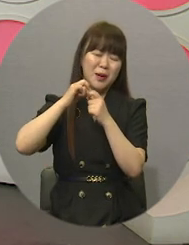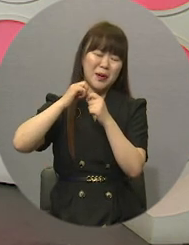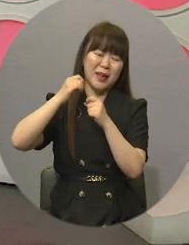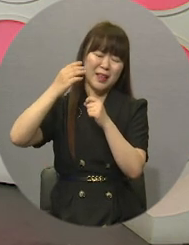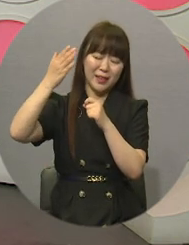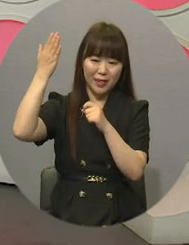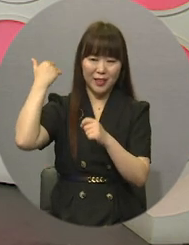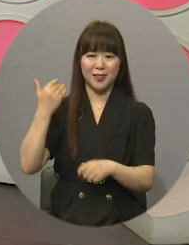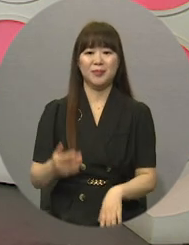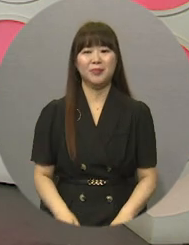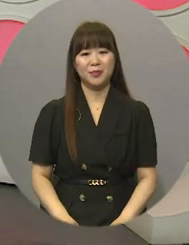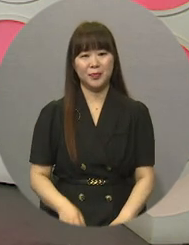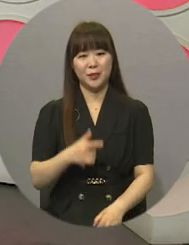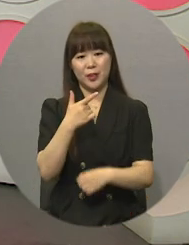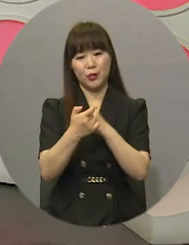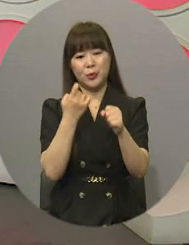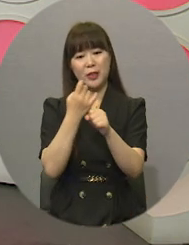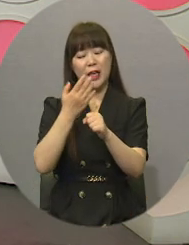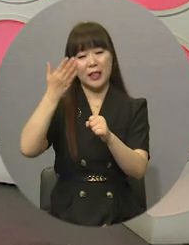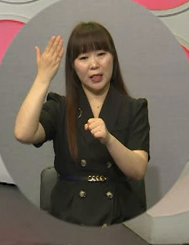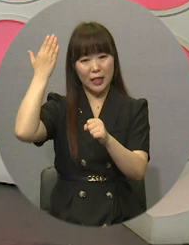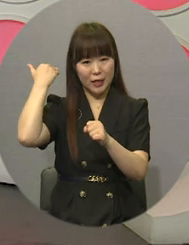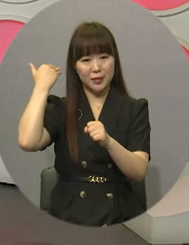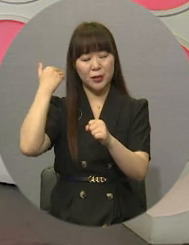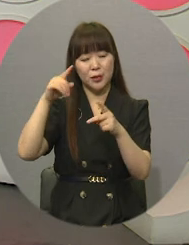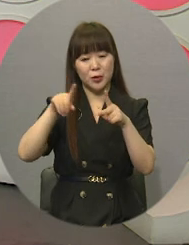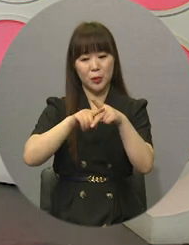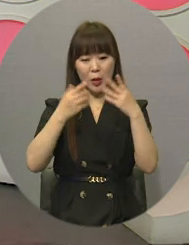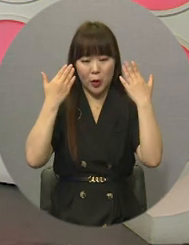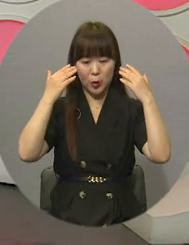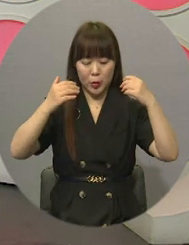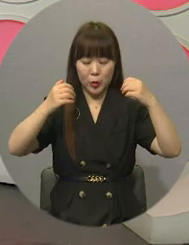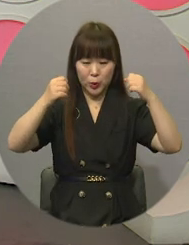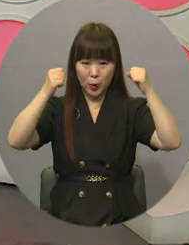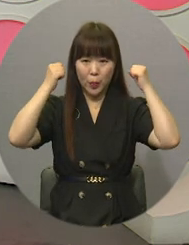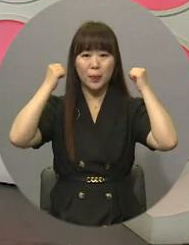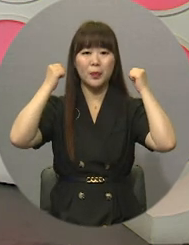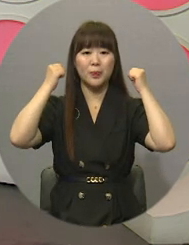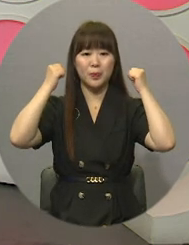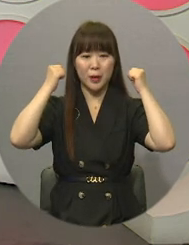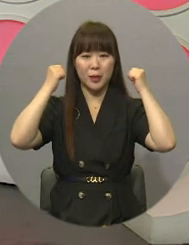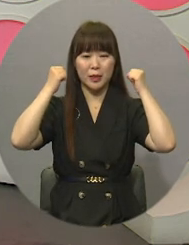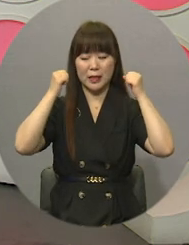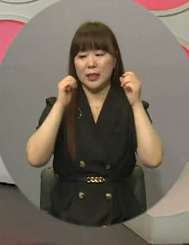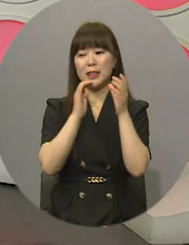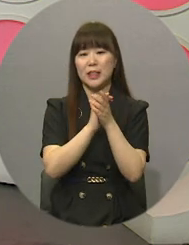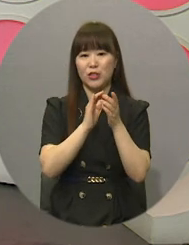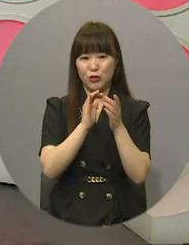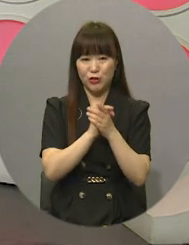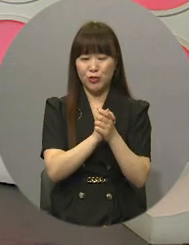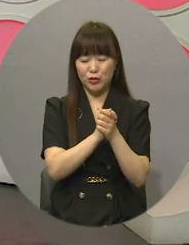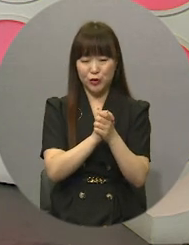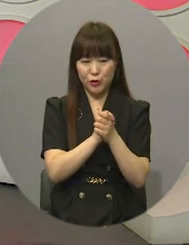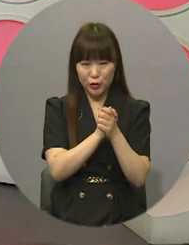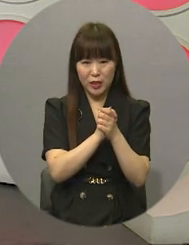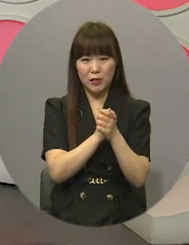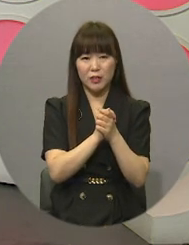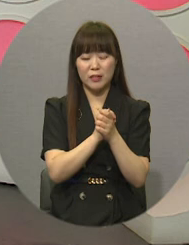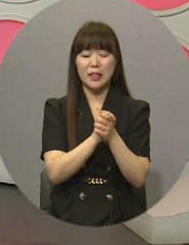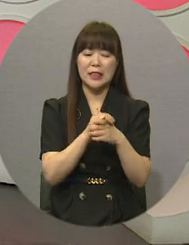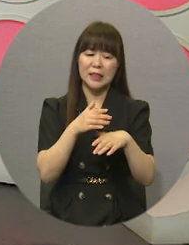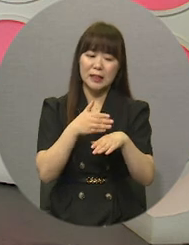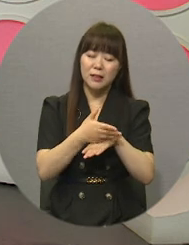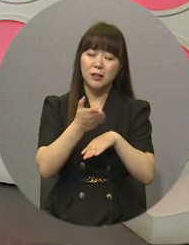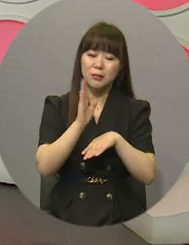까마득합니다. 네. 오, 야. 64년 전 초등학교를 졸업한 소꿉 친구들에게